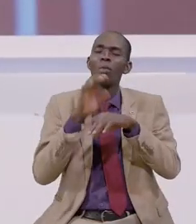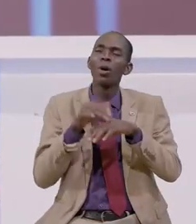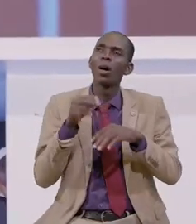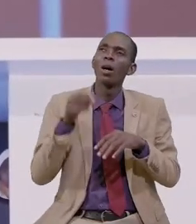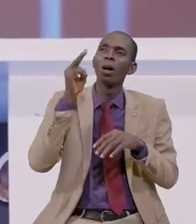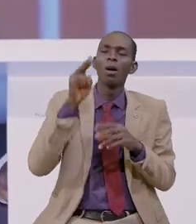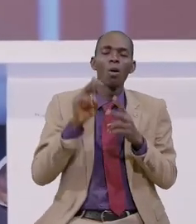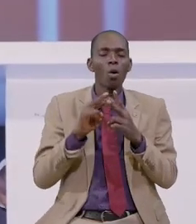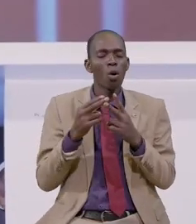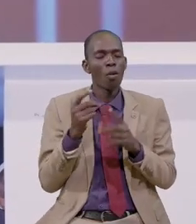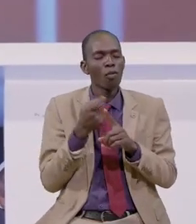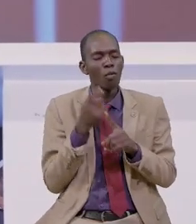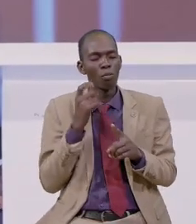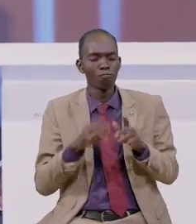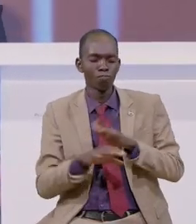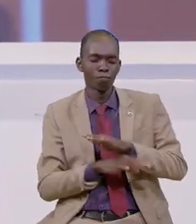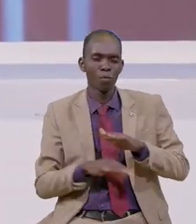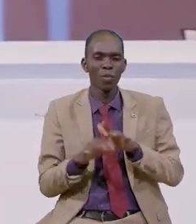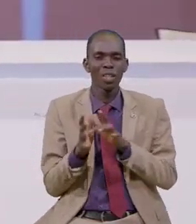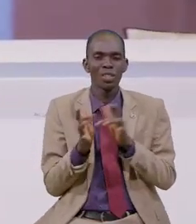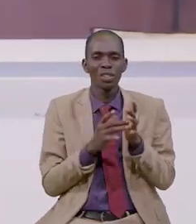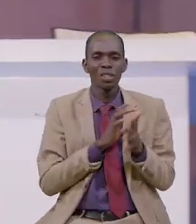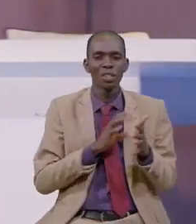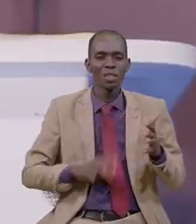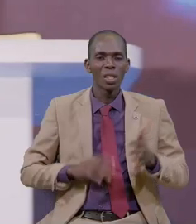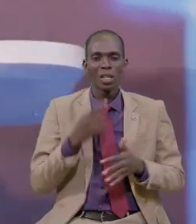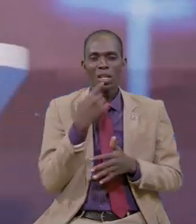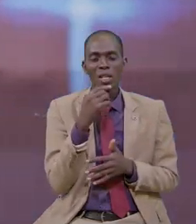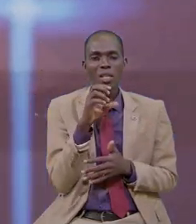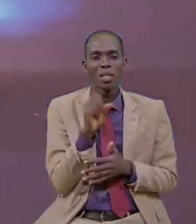bas? Jésus a dit,